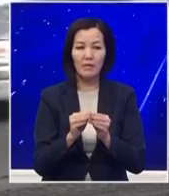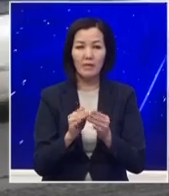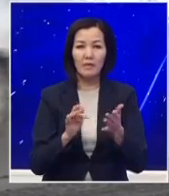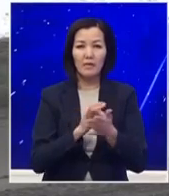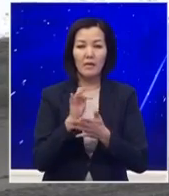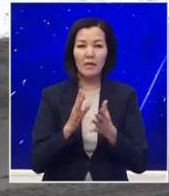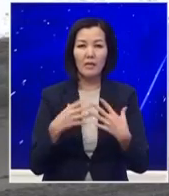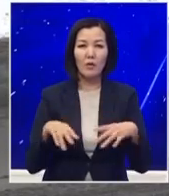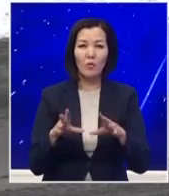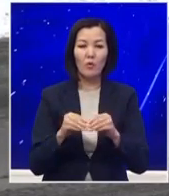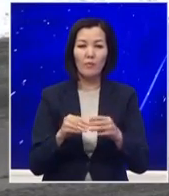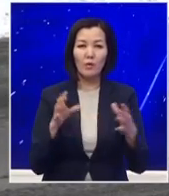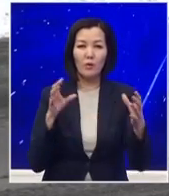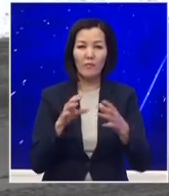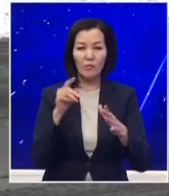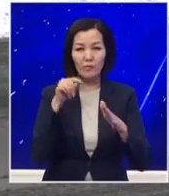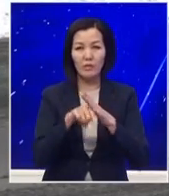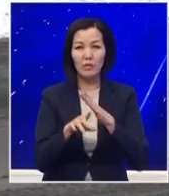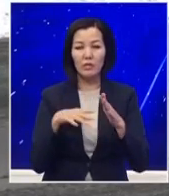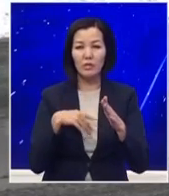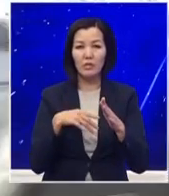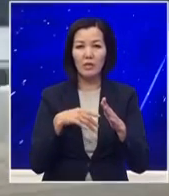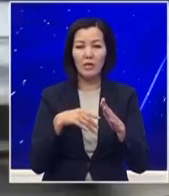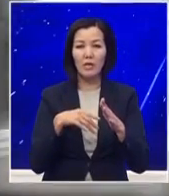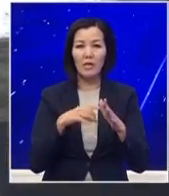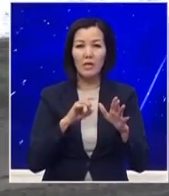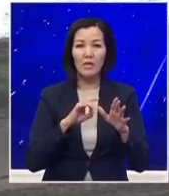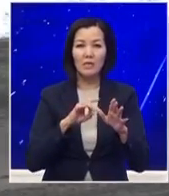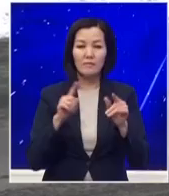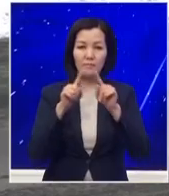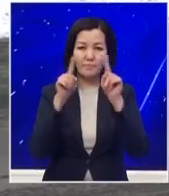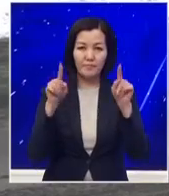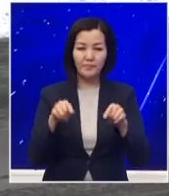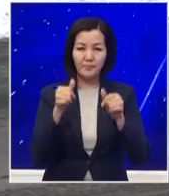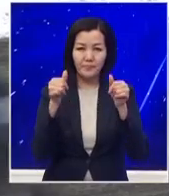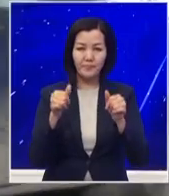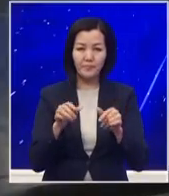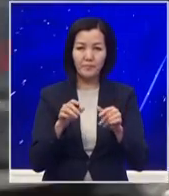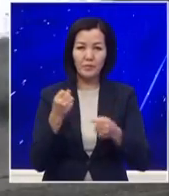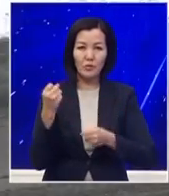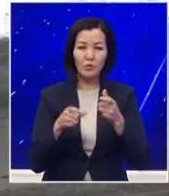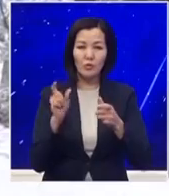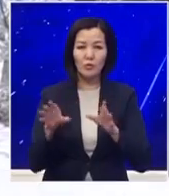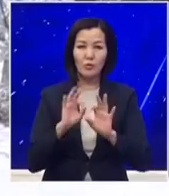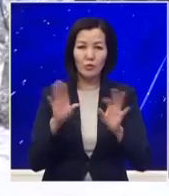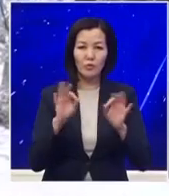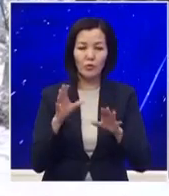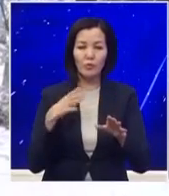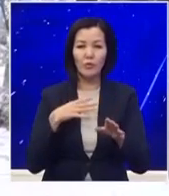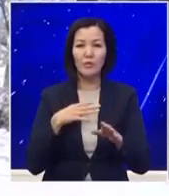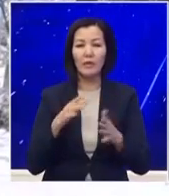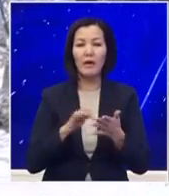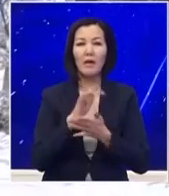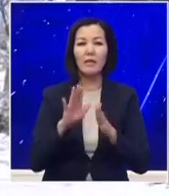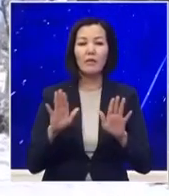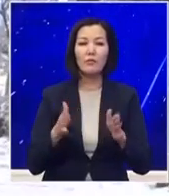қалада қоғамдық көліктерде жаднамалар таратылып, жүргізушілермен түсіндіру жұмыстары жүргізілді. Қалалық төтенше